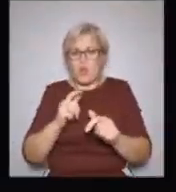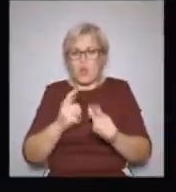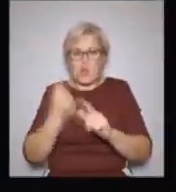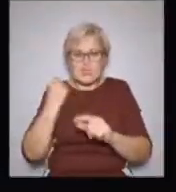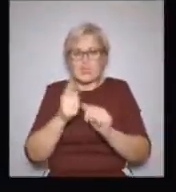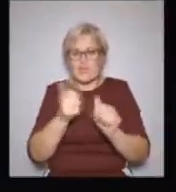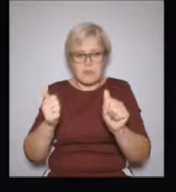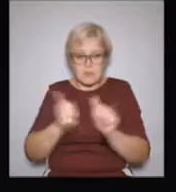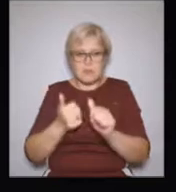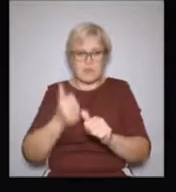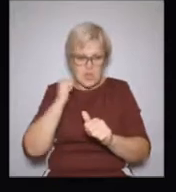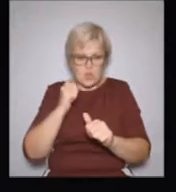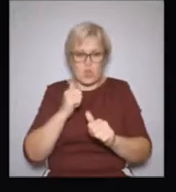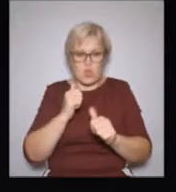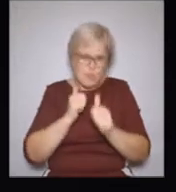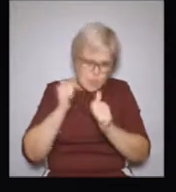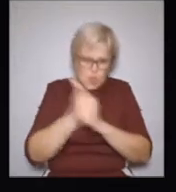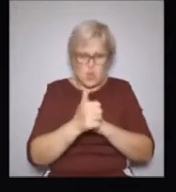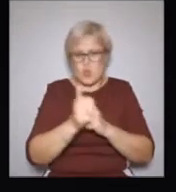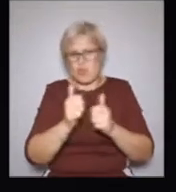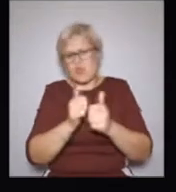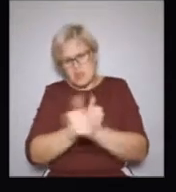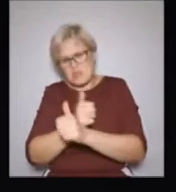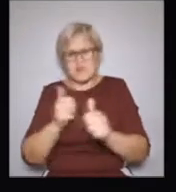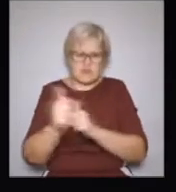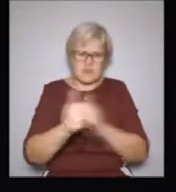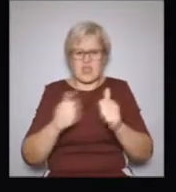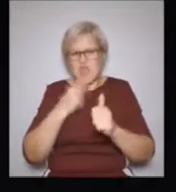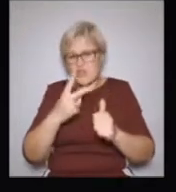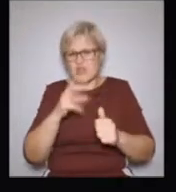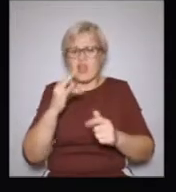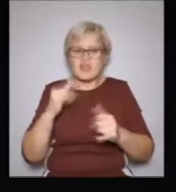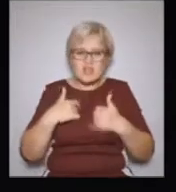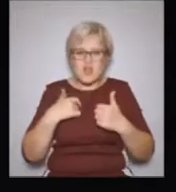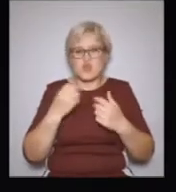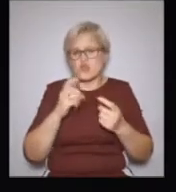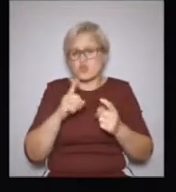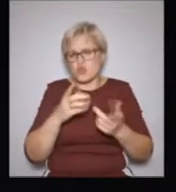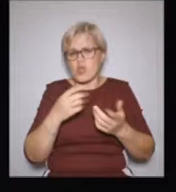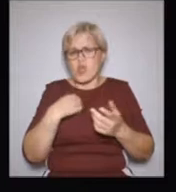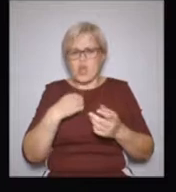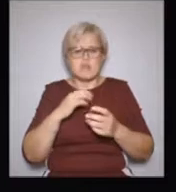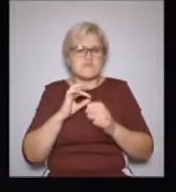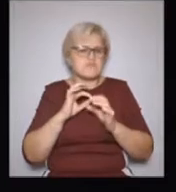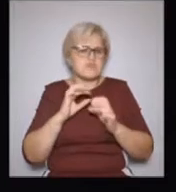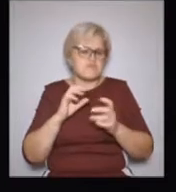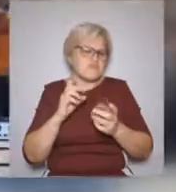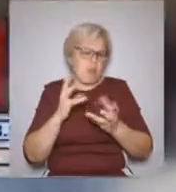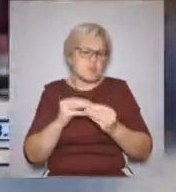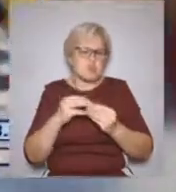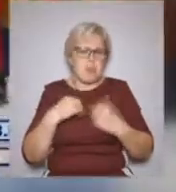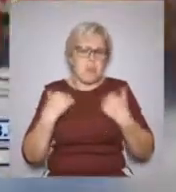стараются еще что-то я люблю совершенно спокойно меня вот этот переложение то есть обойти человек еще что то есть не составляло труда